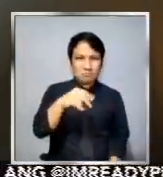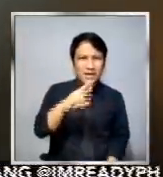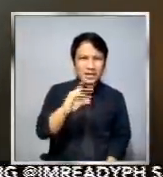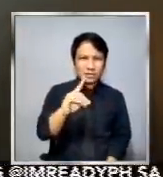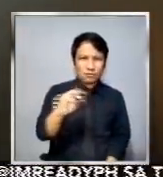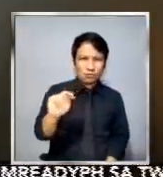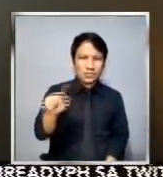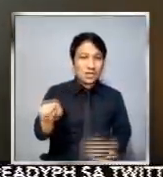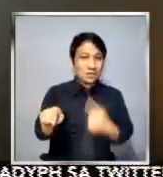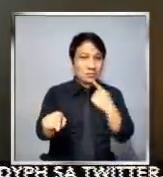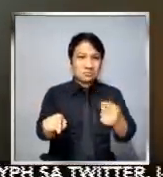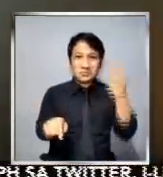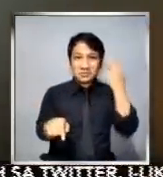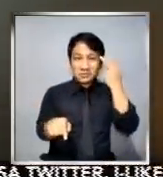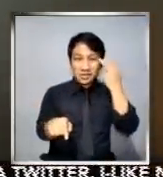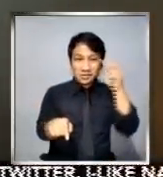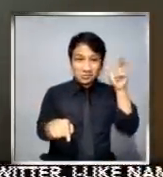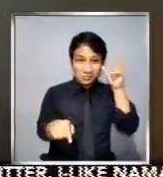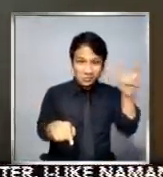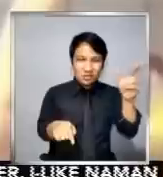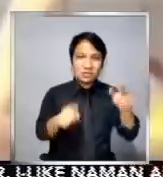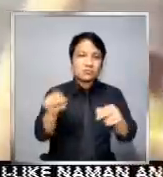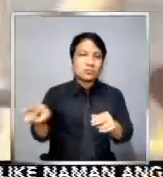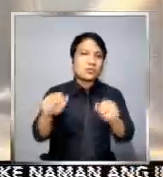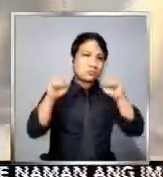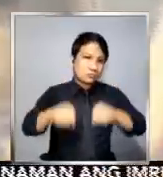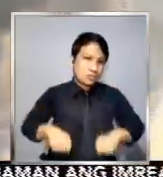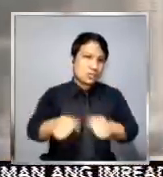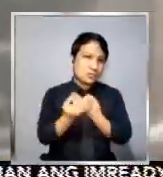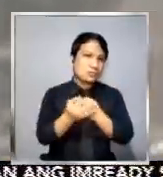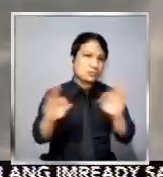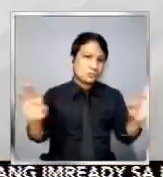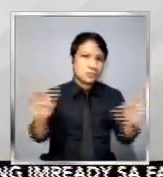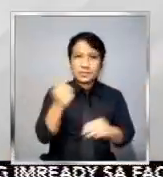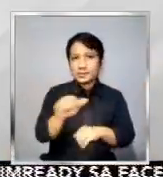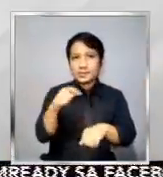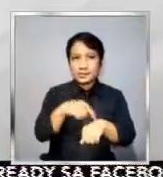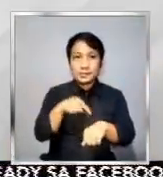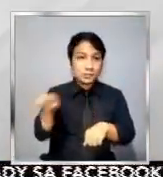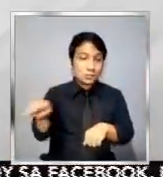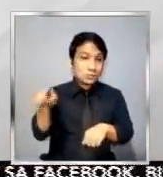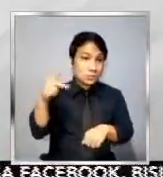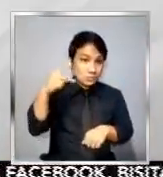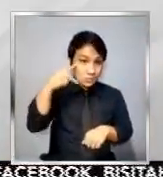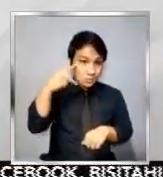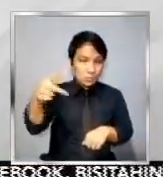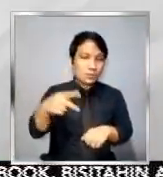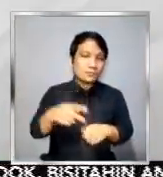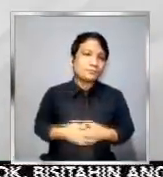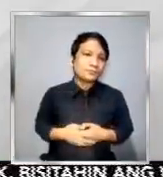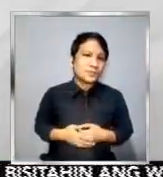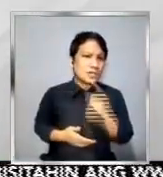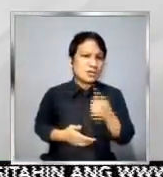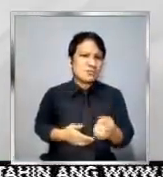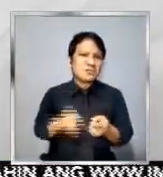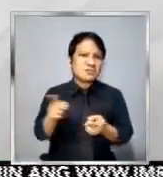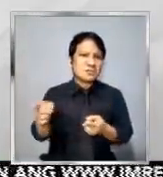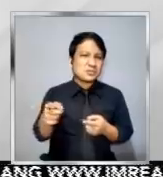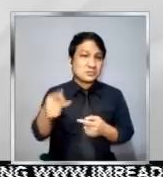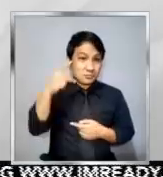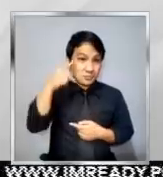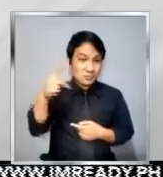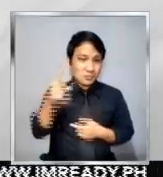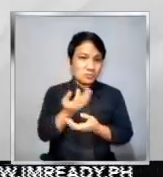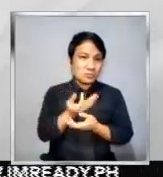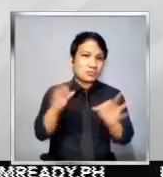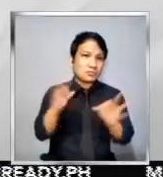Sabi ni Roque, dahil sa absolute pardon, pwede nang makalaya anumang oras ngayon si Pemberton. Ibig sabihin po niyan, makalalaya na si Pemberton. Wala na